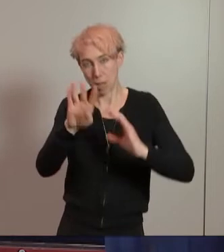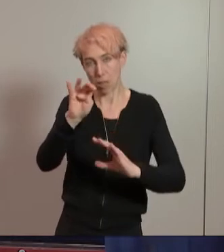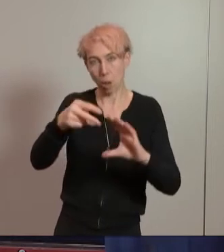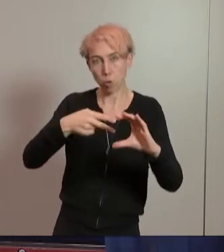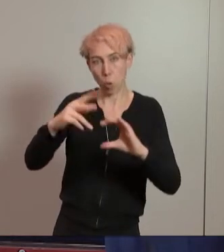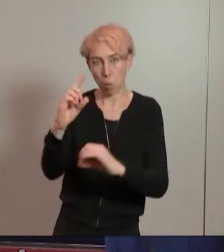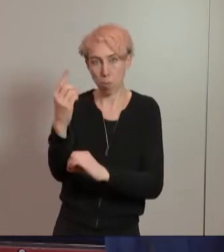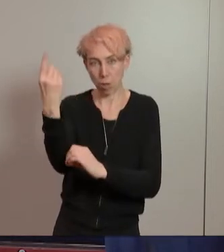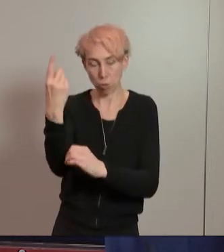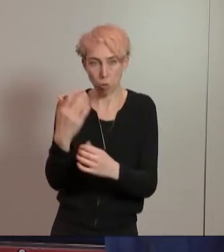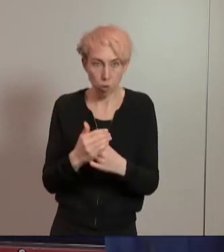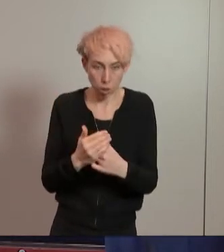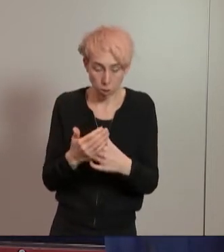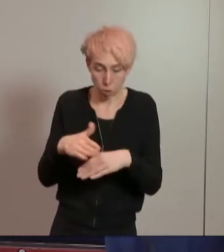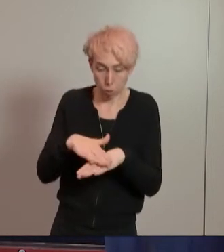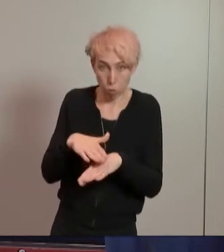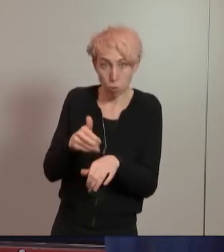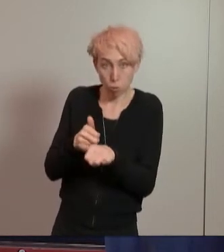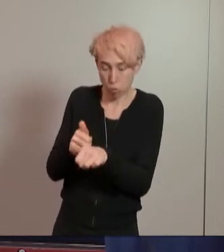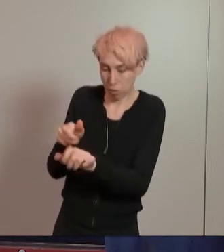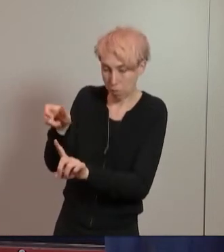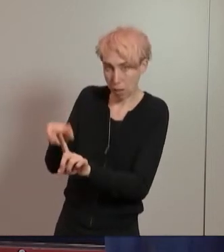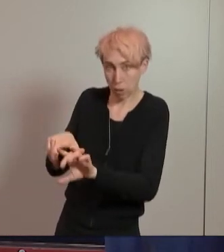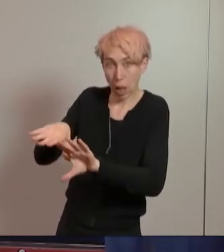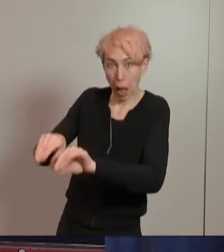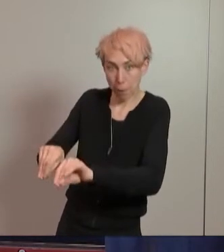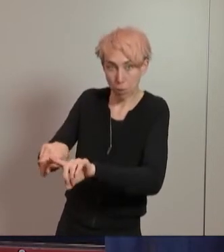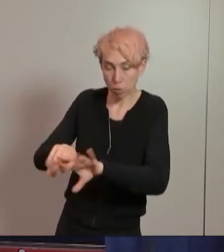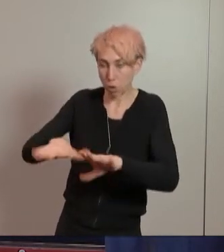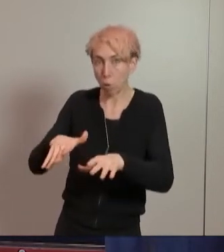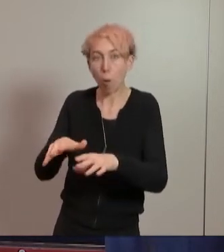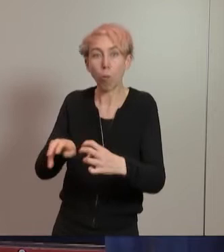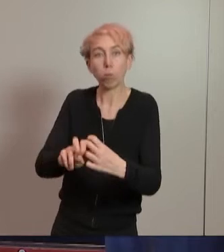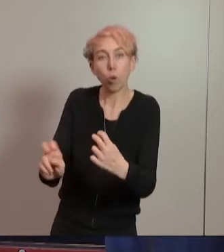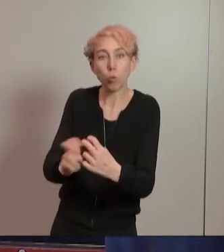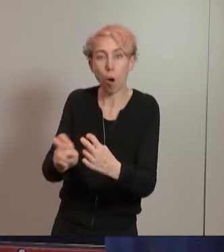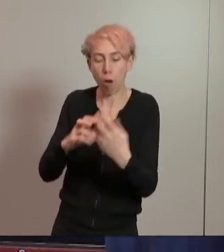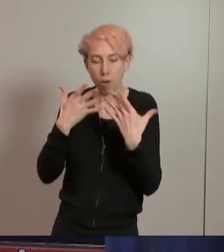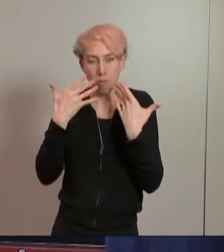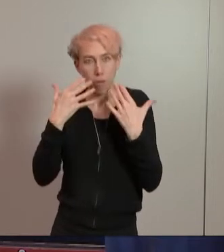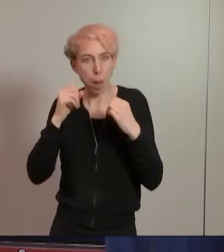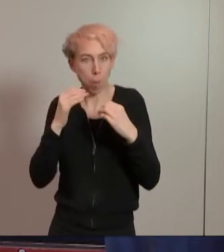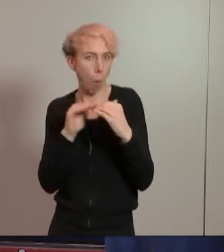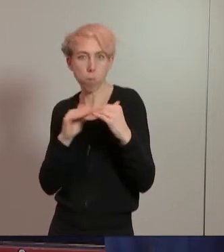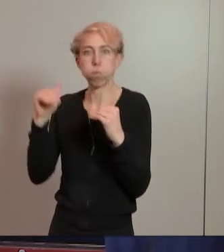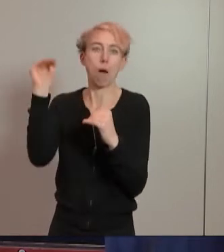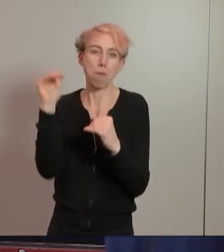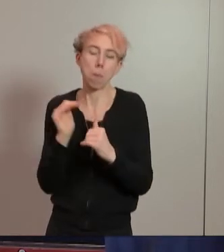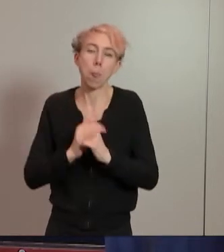quotidiens, alors qu'en fonction du lieu de résidence de l'agent concerné et du mode de transport utilisé, les frais engagés peuvent être